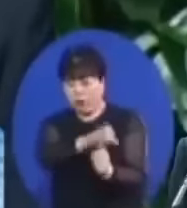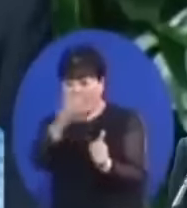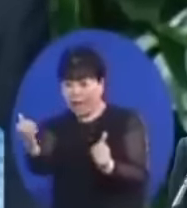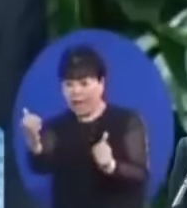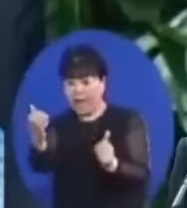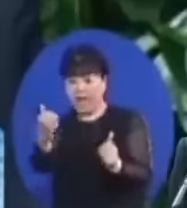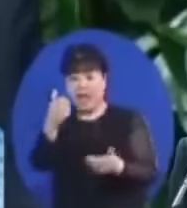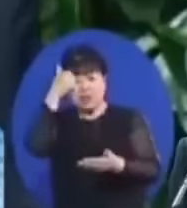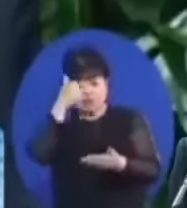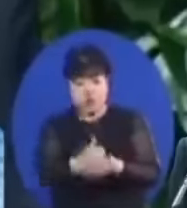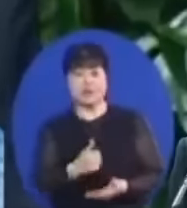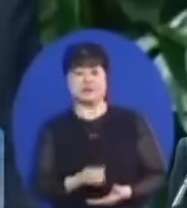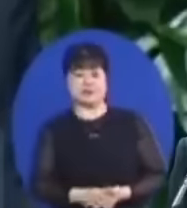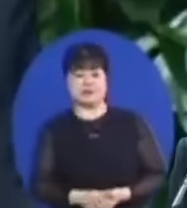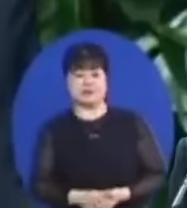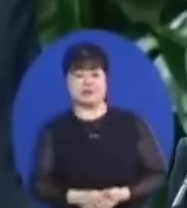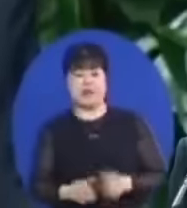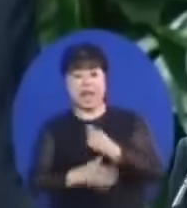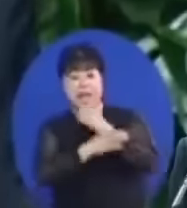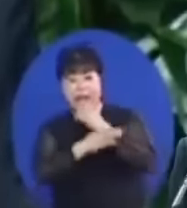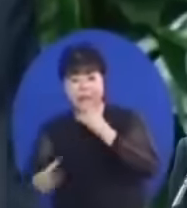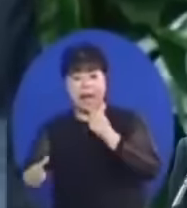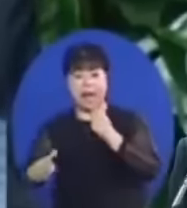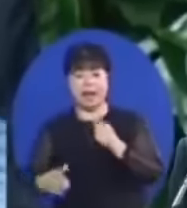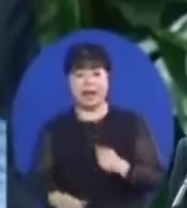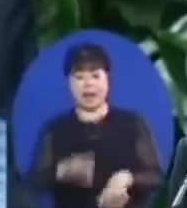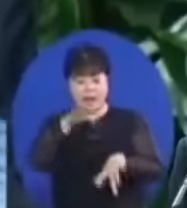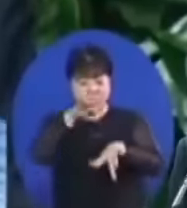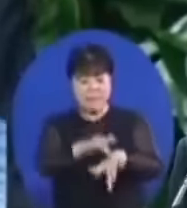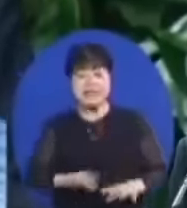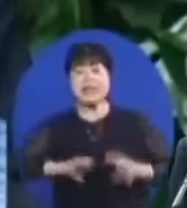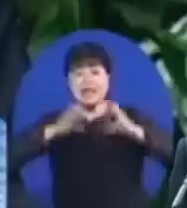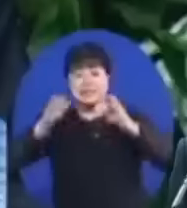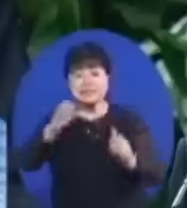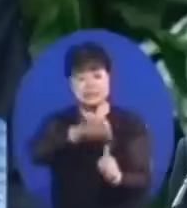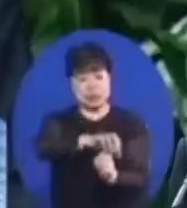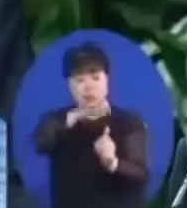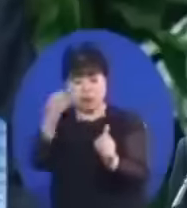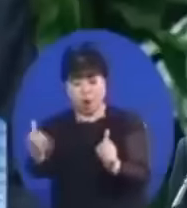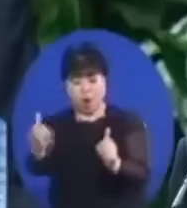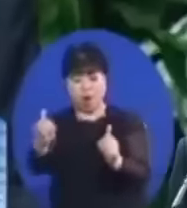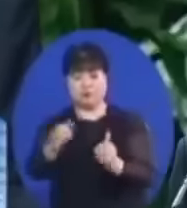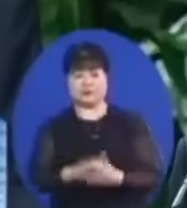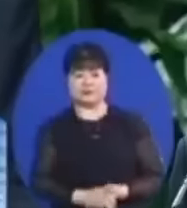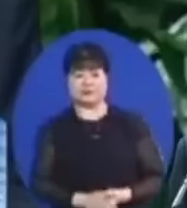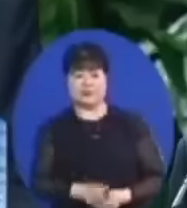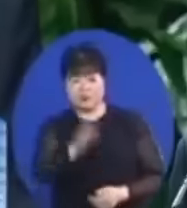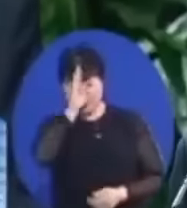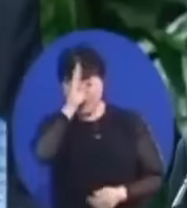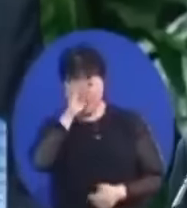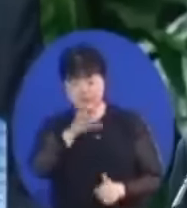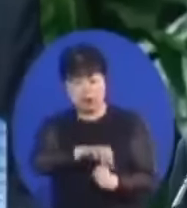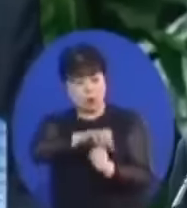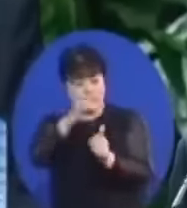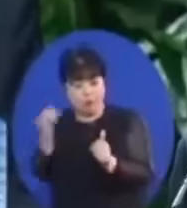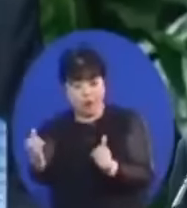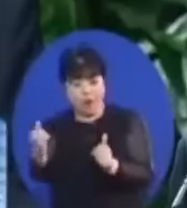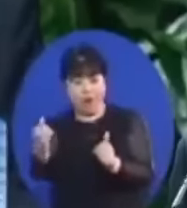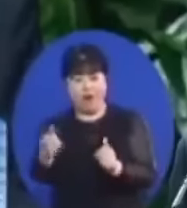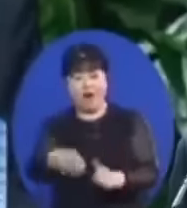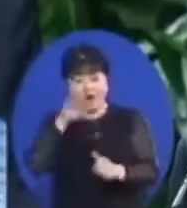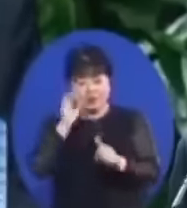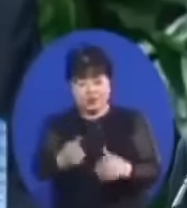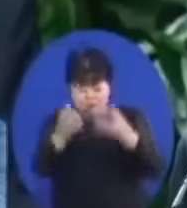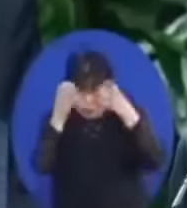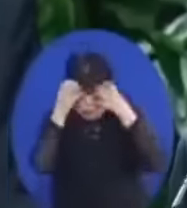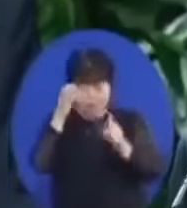것입니다. 죄에서 해방되고 마귀와 세상에서 해방되고 질병에서 해방되고